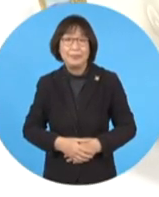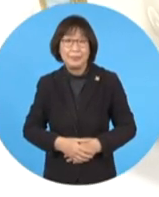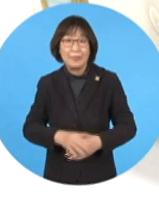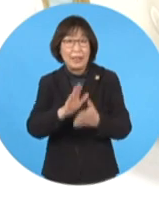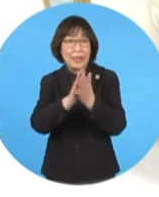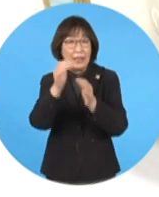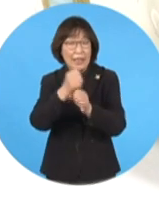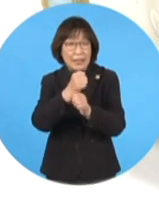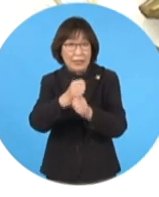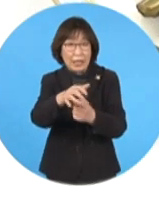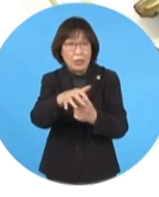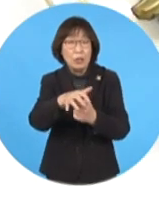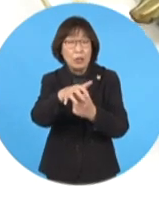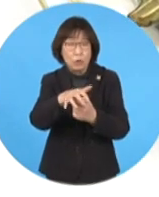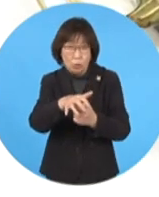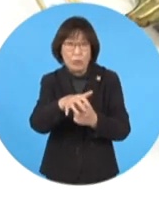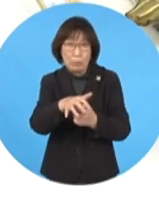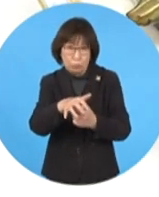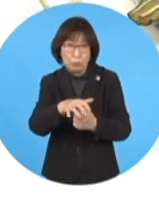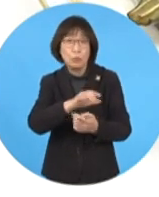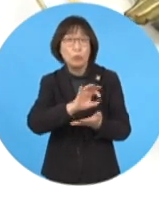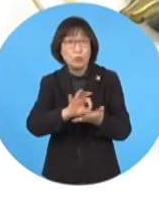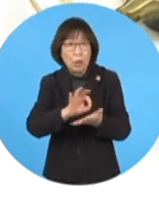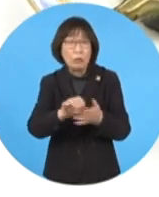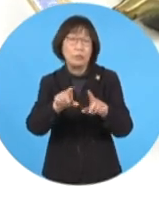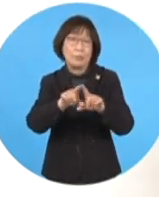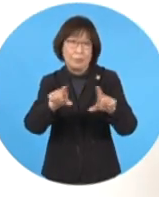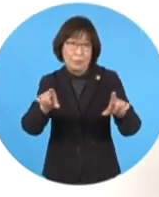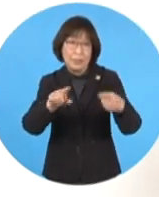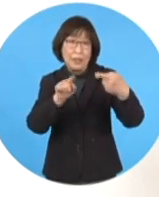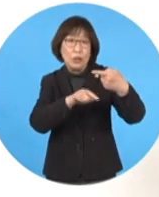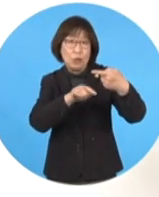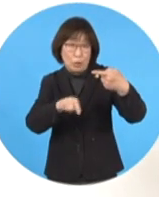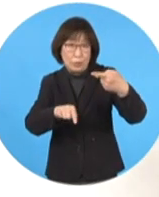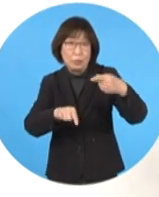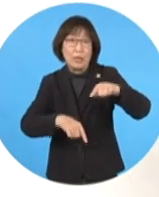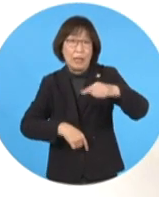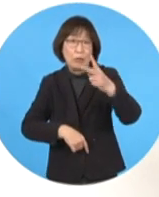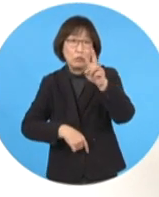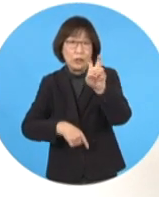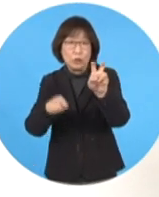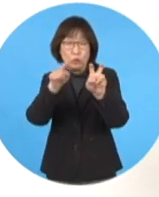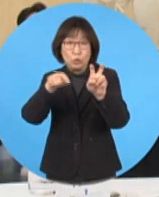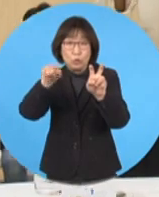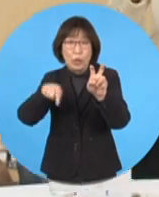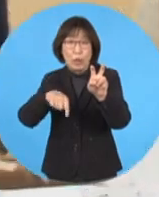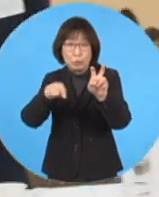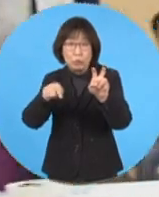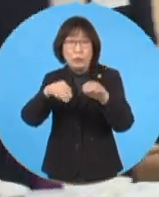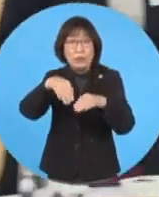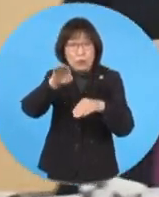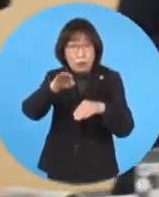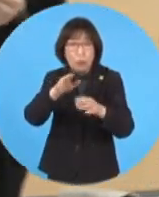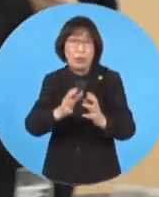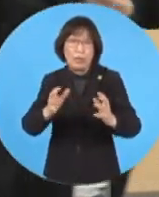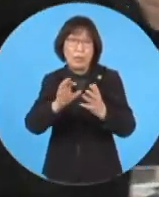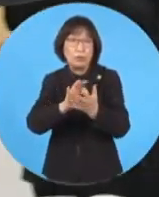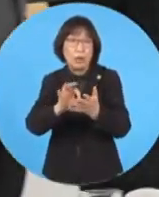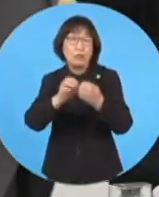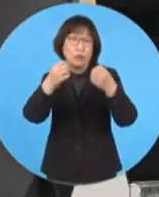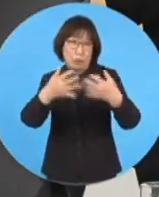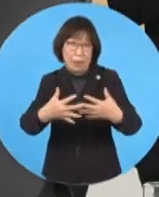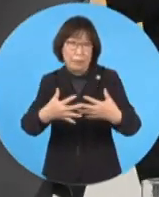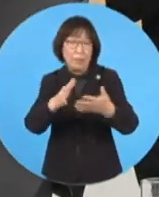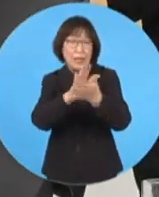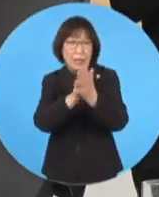県産の農産物の使用はもちろん、1人分 120g 以上の野菜を使うことが条件です。県栄